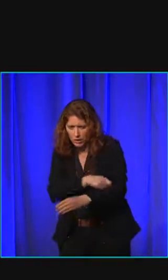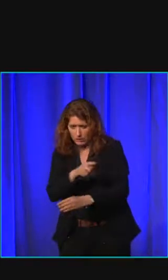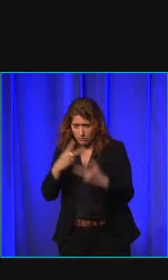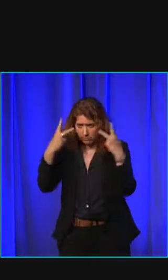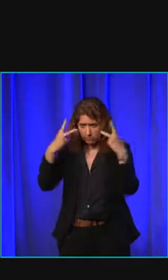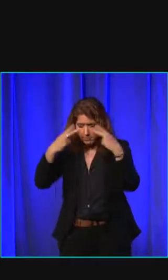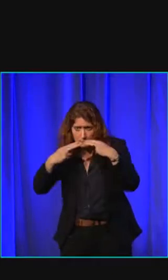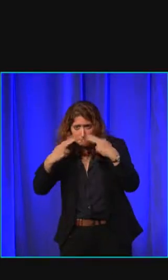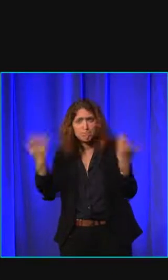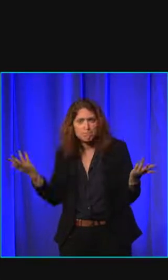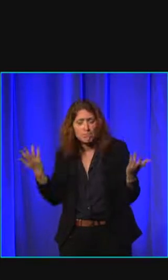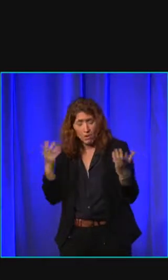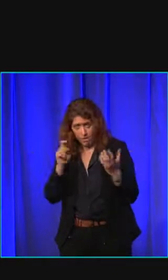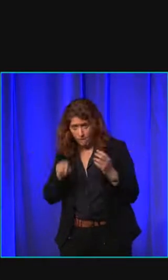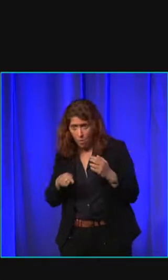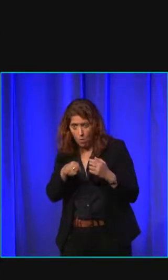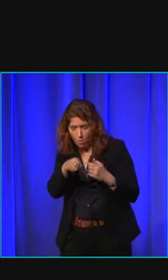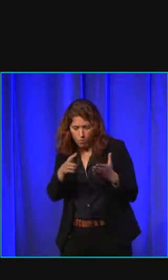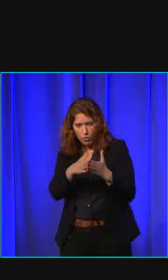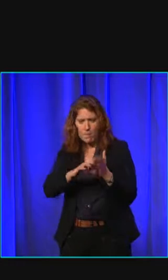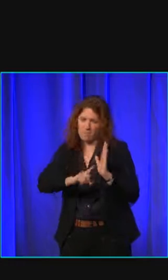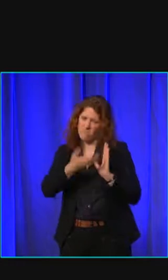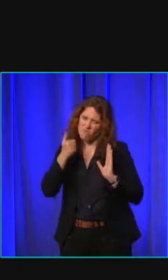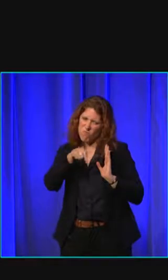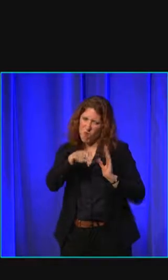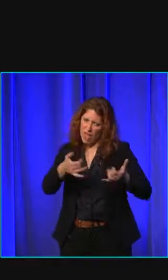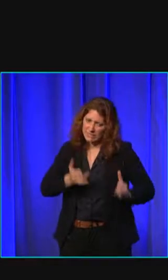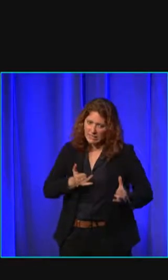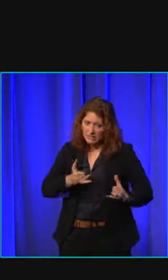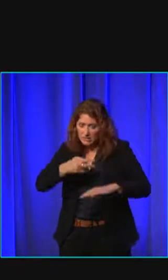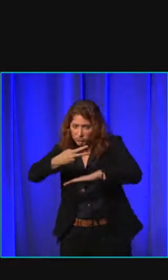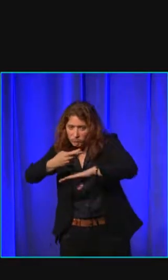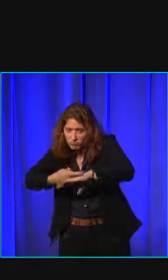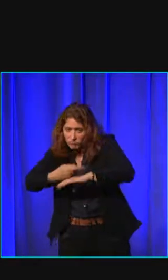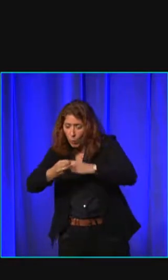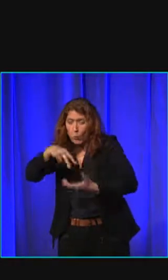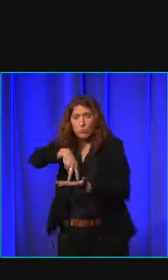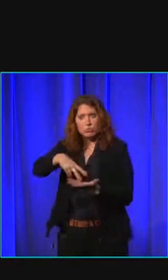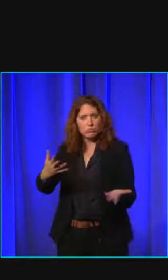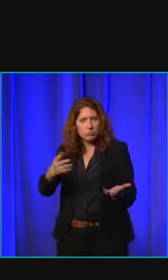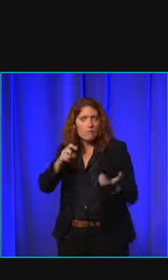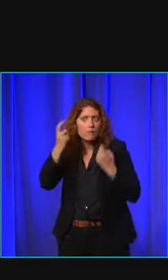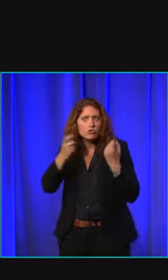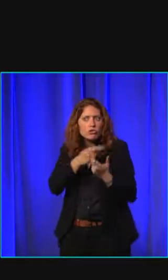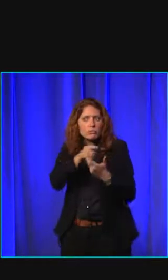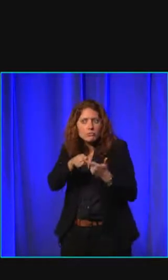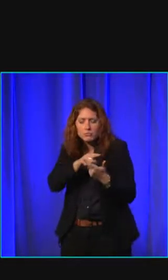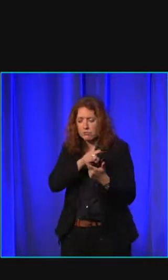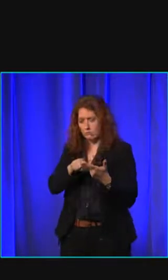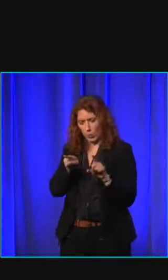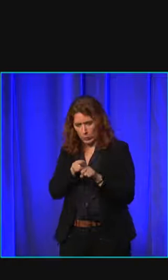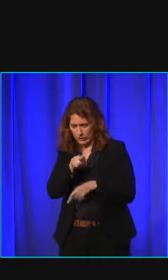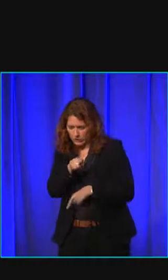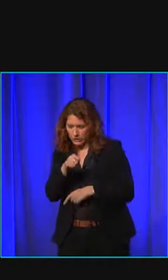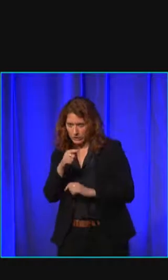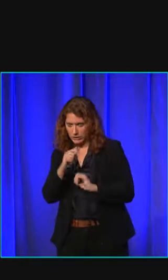demander d'être assis, allongé ou debout? Est-ce qu'il faut... On s'interroge sur la perspective qu'il faut utiliser.